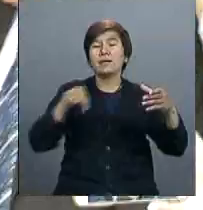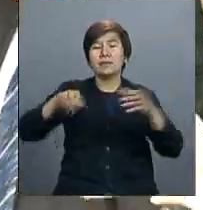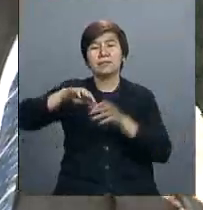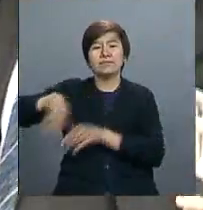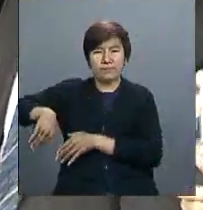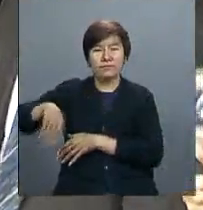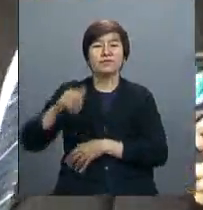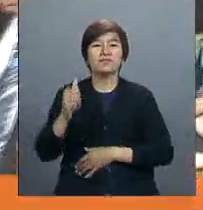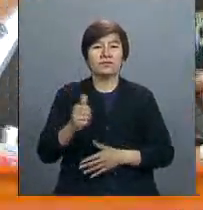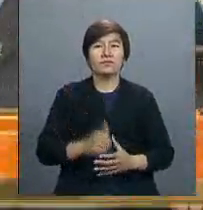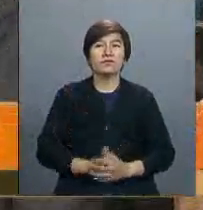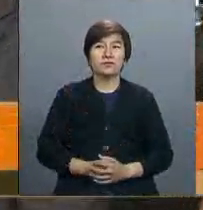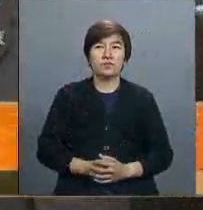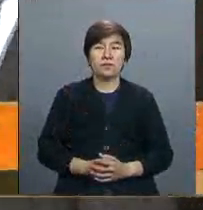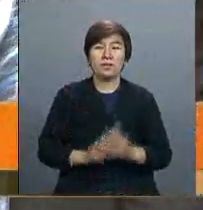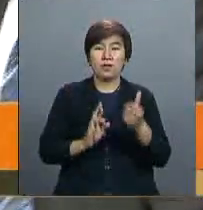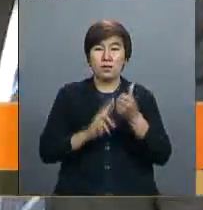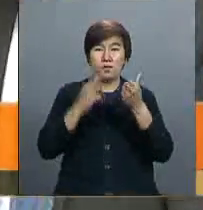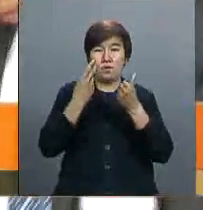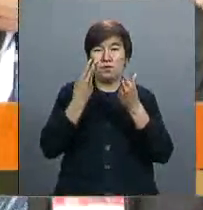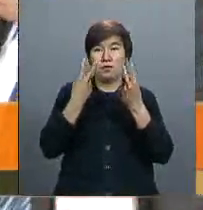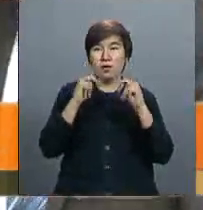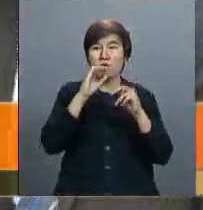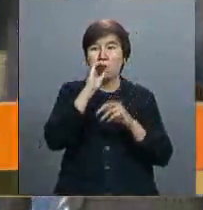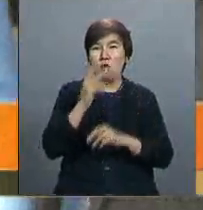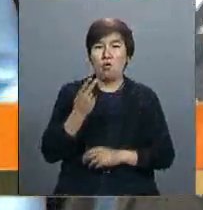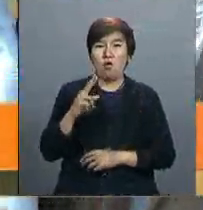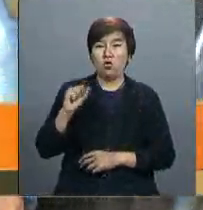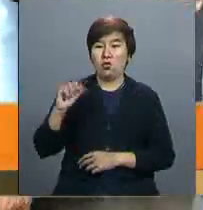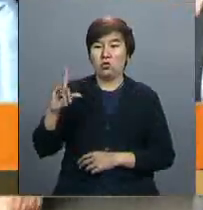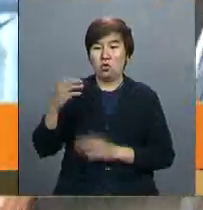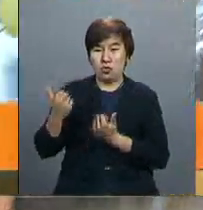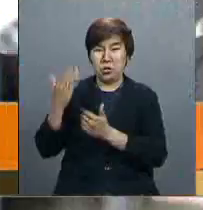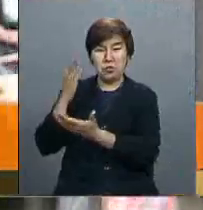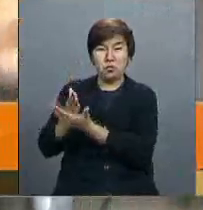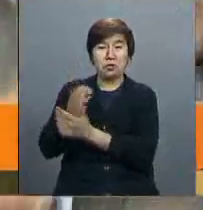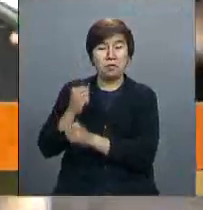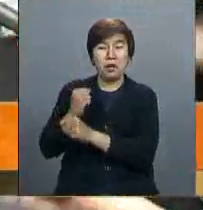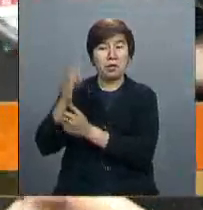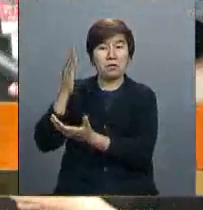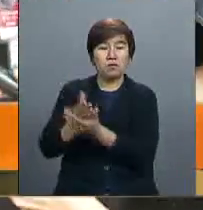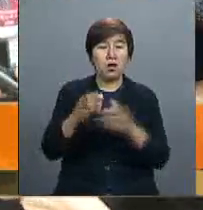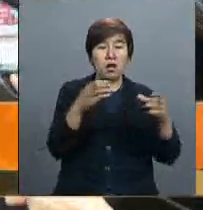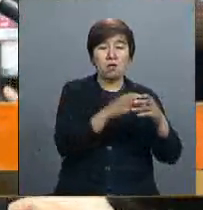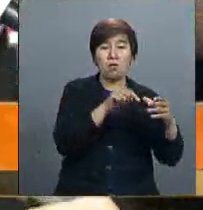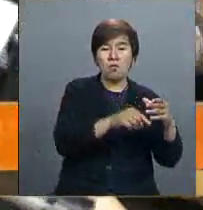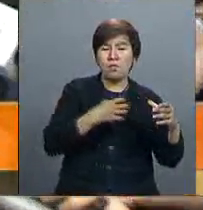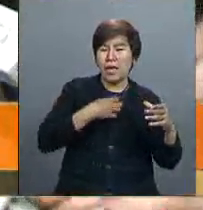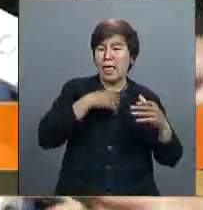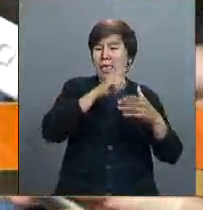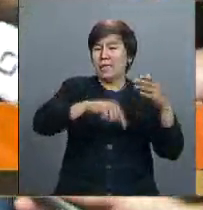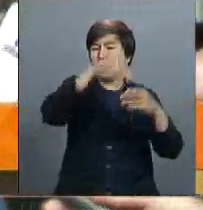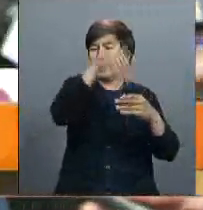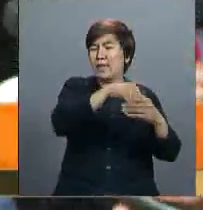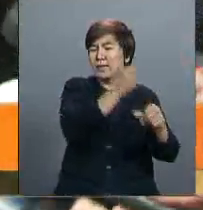พลเอกประวิตรวงษ์สุวรรณก็ยืนยันนะคะว่าไม่สามารถให้คสช.นั้นยุติการทำหน้าที่ตามข้อเสนอของกลุ่มคนอยากเลือกตั้งและคง